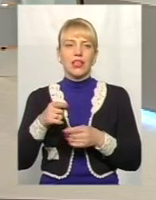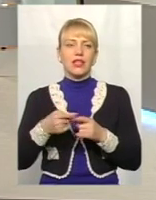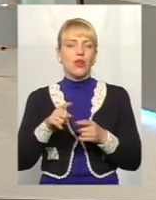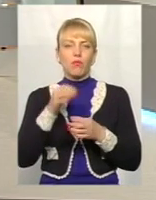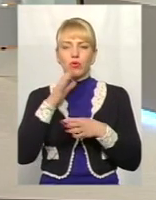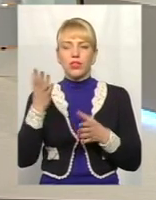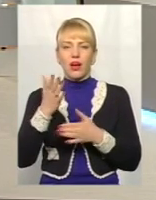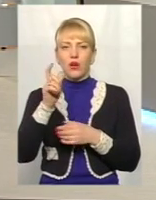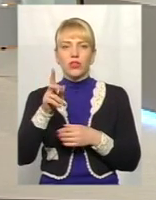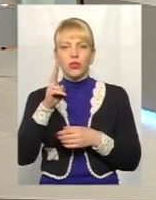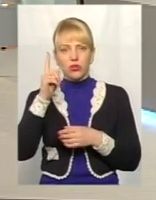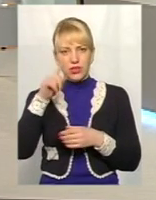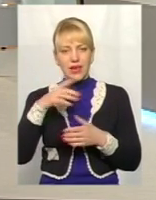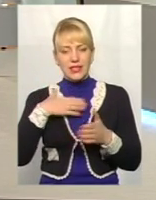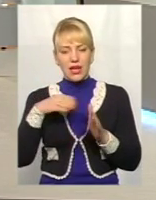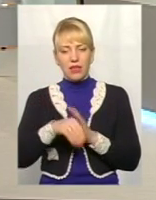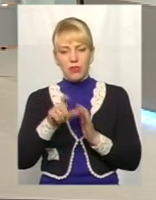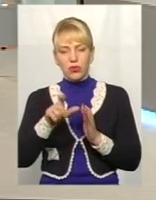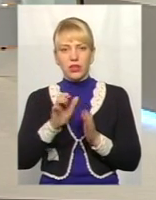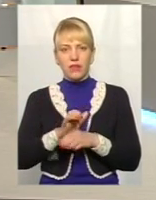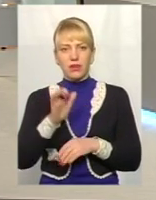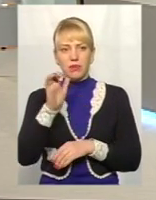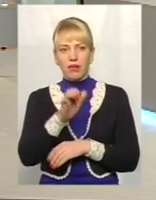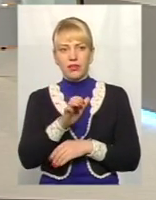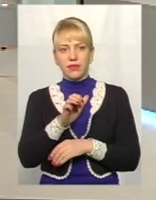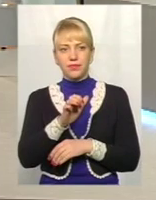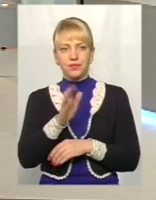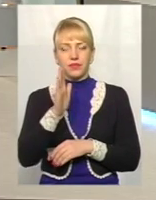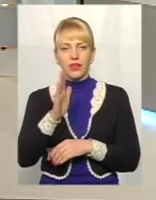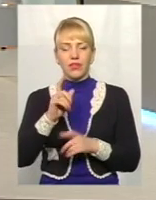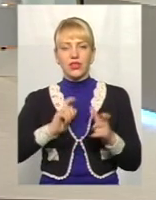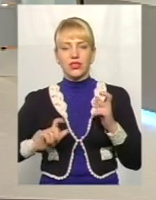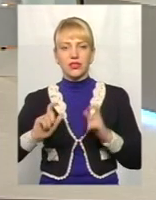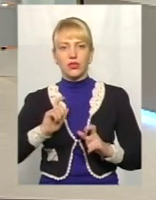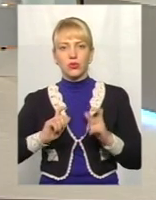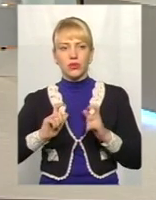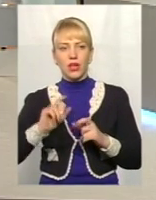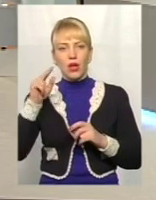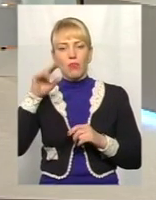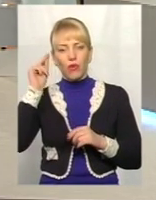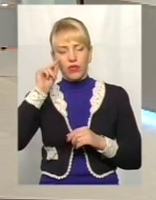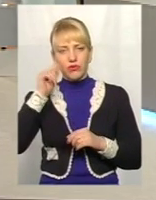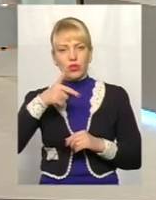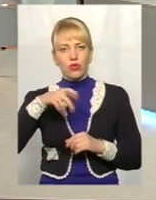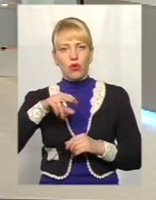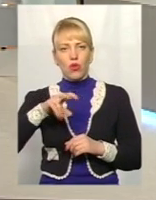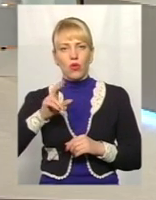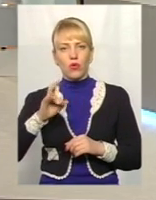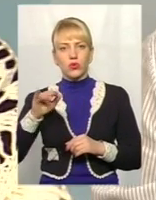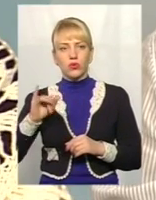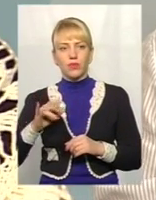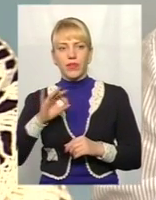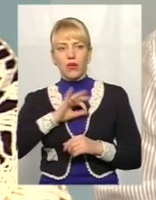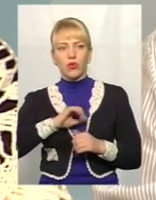людина, яка знає ім'я загиблої, і відправити її безпосередньо в інститут по вивченню Голокосту. На користь